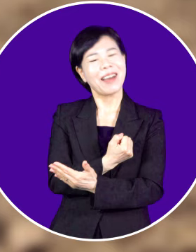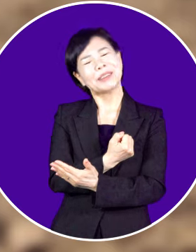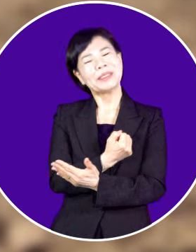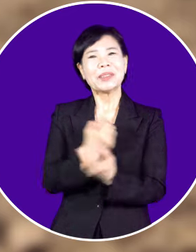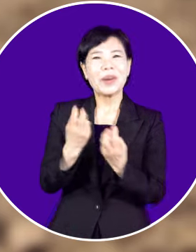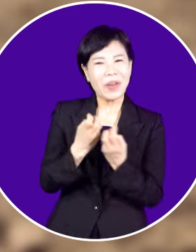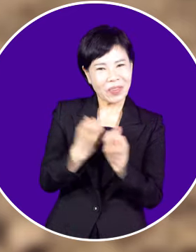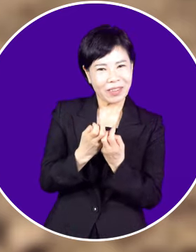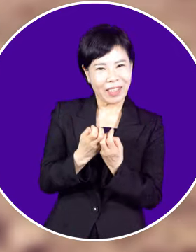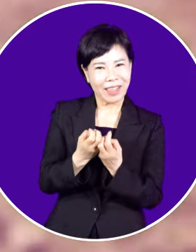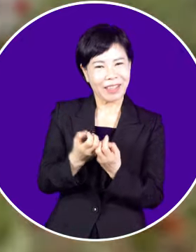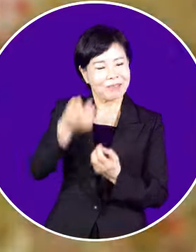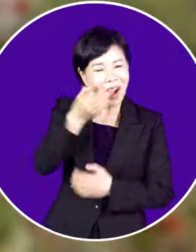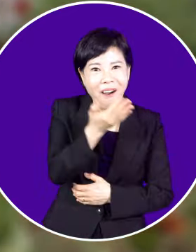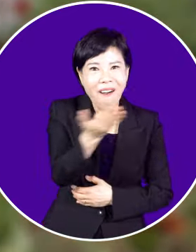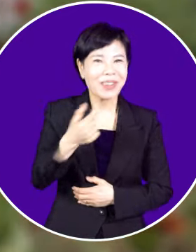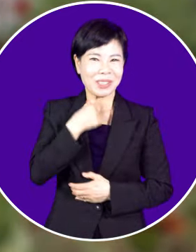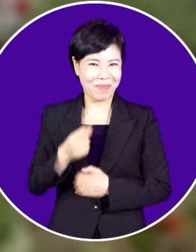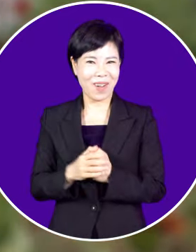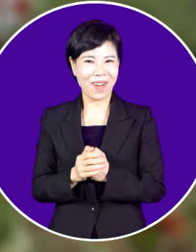아깝다면